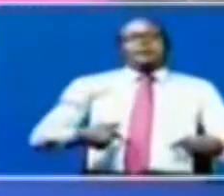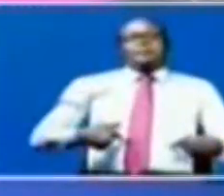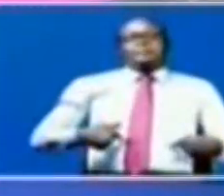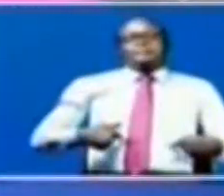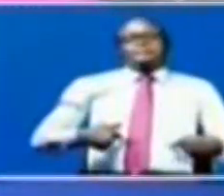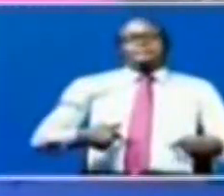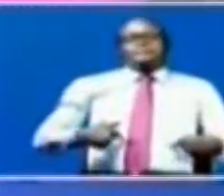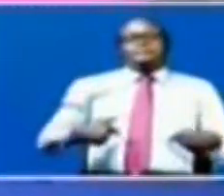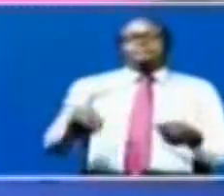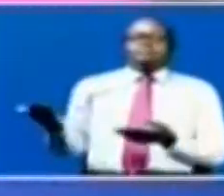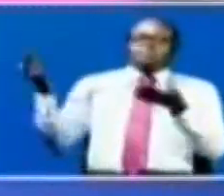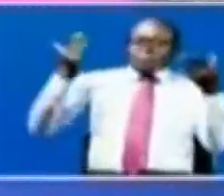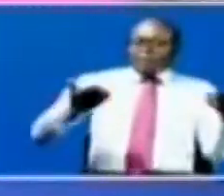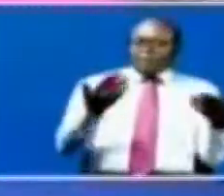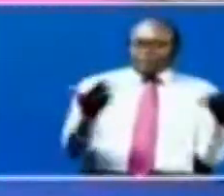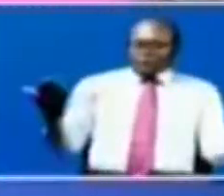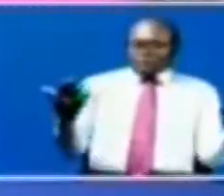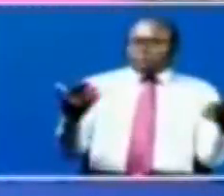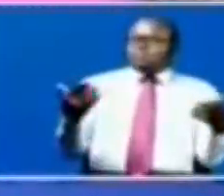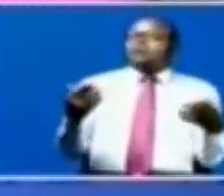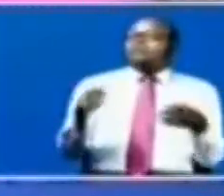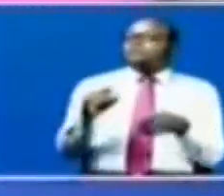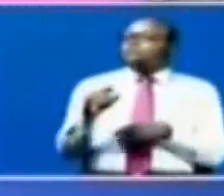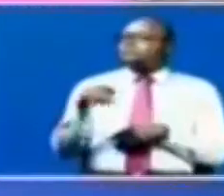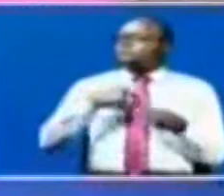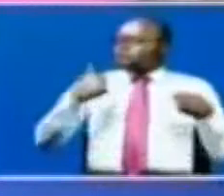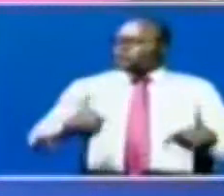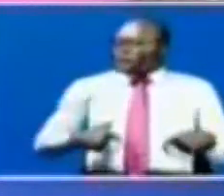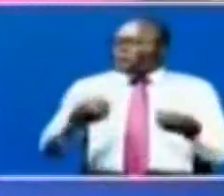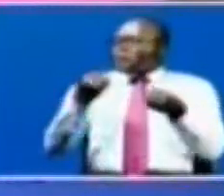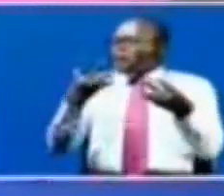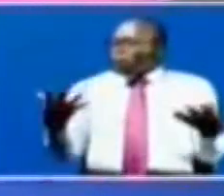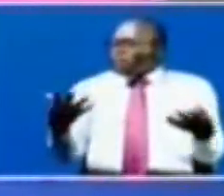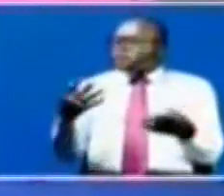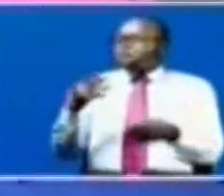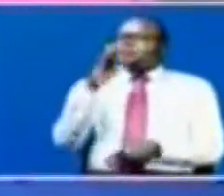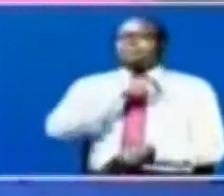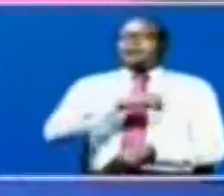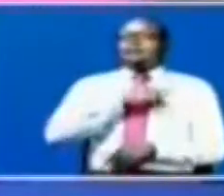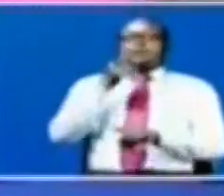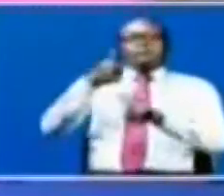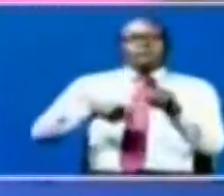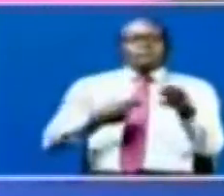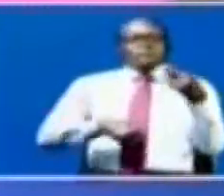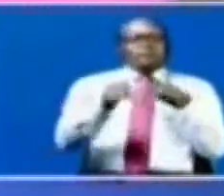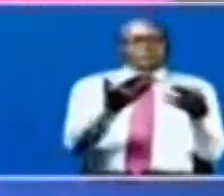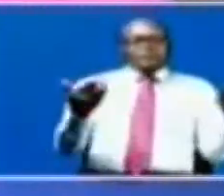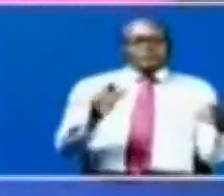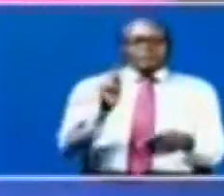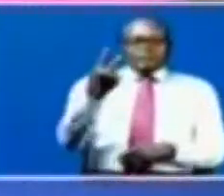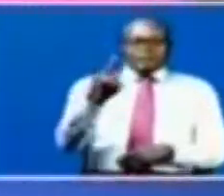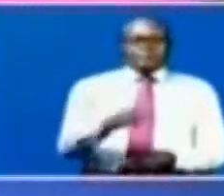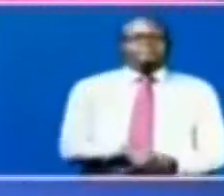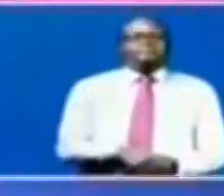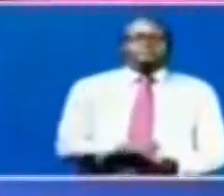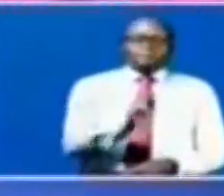kupitia kupeleka bidhaa Uchina na pesa ambazo Uchina inapata kwa kuleta bidhaa nchini Kenya? Kwa ukweli biashara